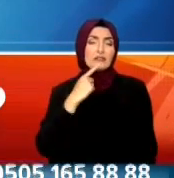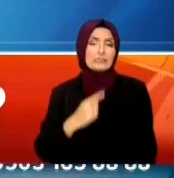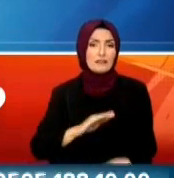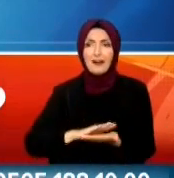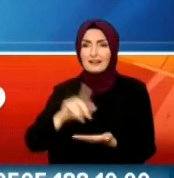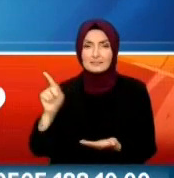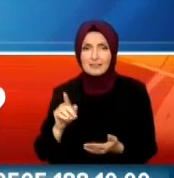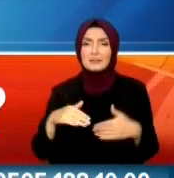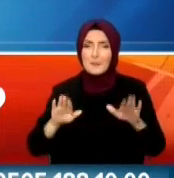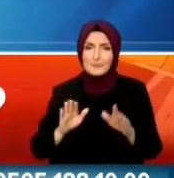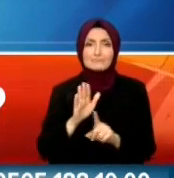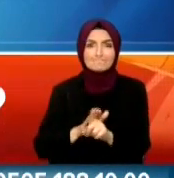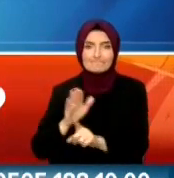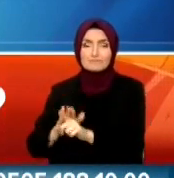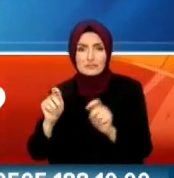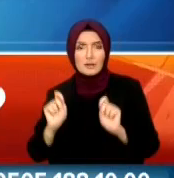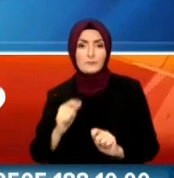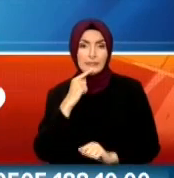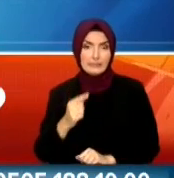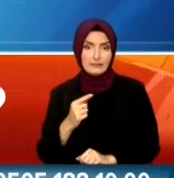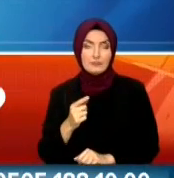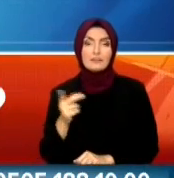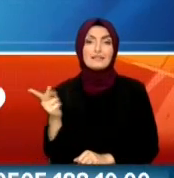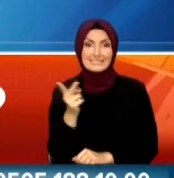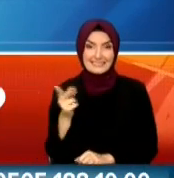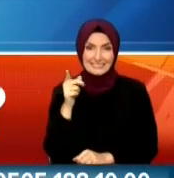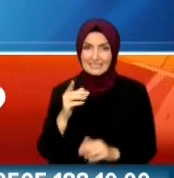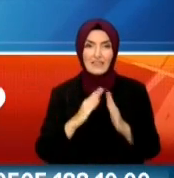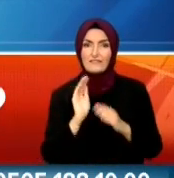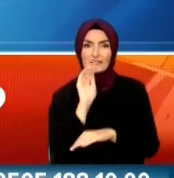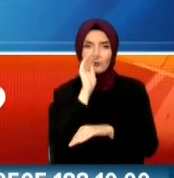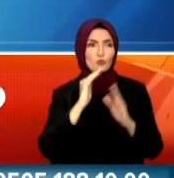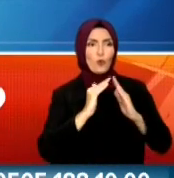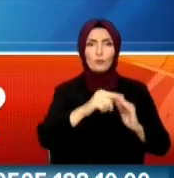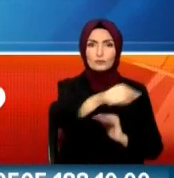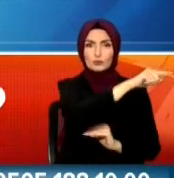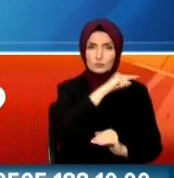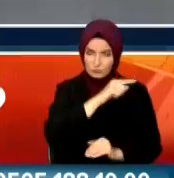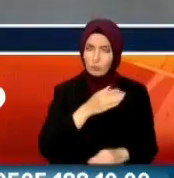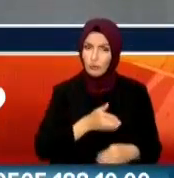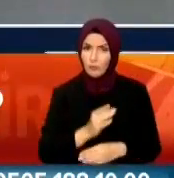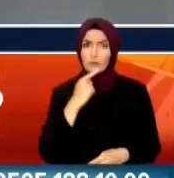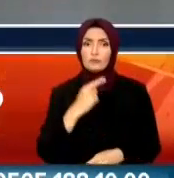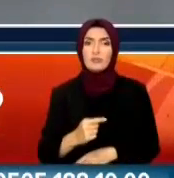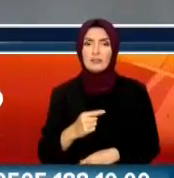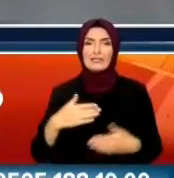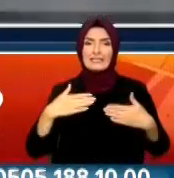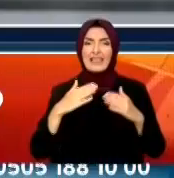Hatta çiftin komşuları da bu iddiayı doğruladı ve gece plajda başlayan kavganın evde de devam ettiğini söyledi.